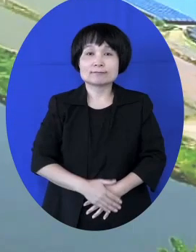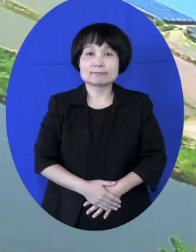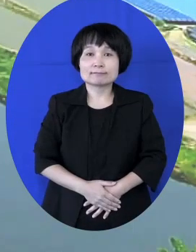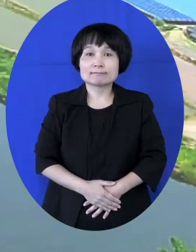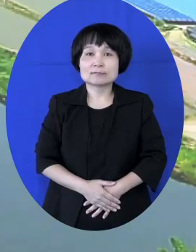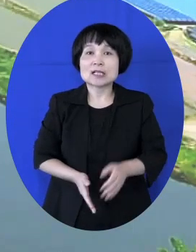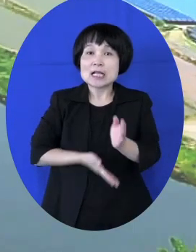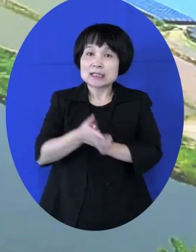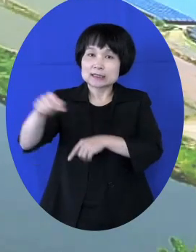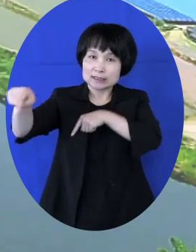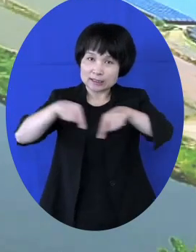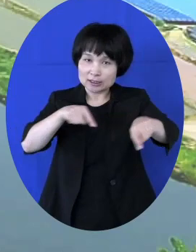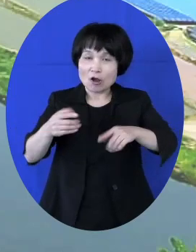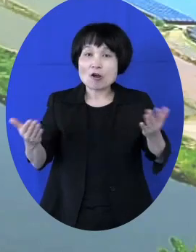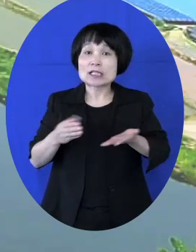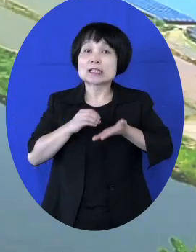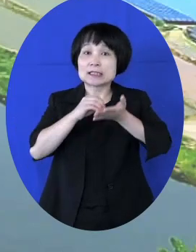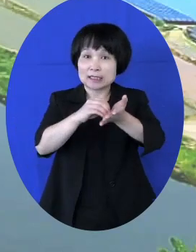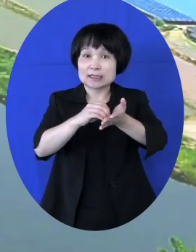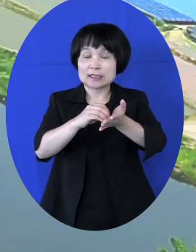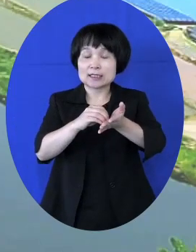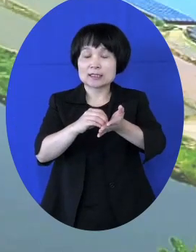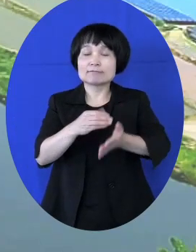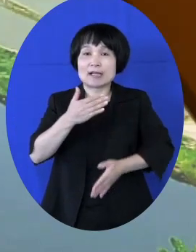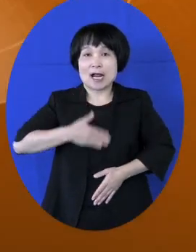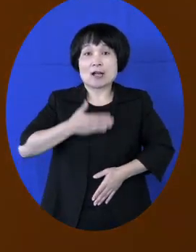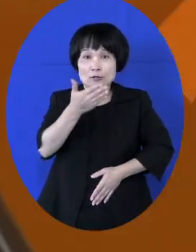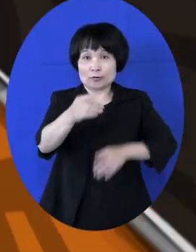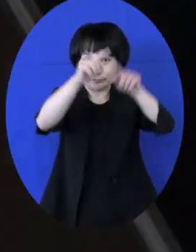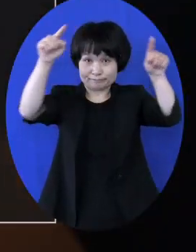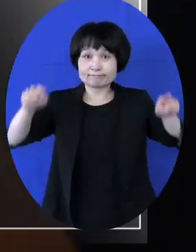이어서 시정 알림 게시판과 취업 알림 게시판입니다.